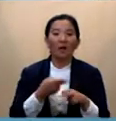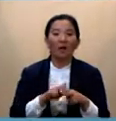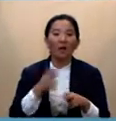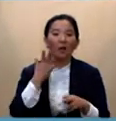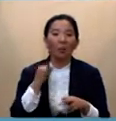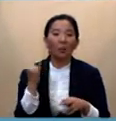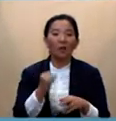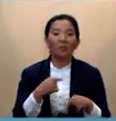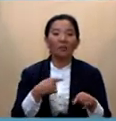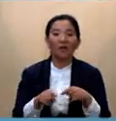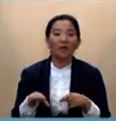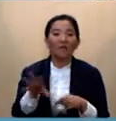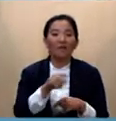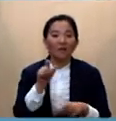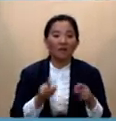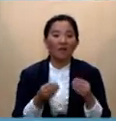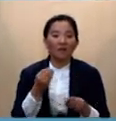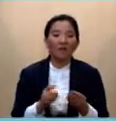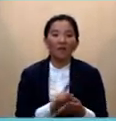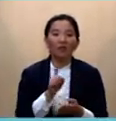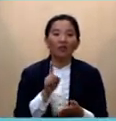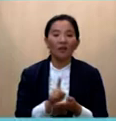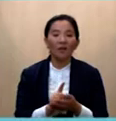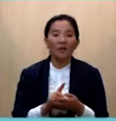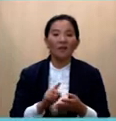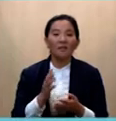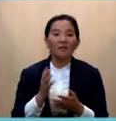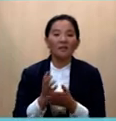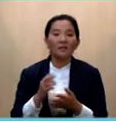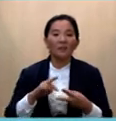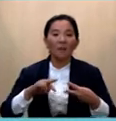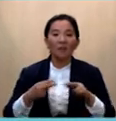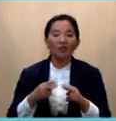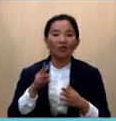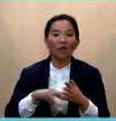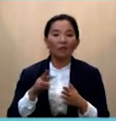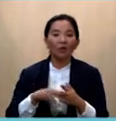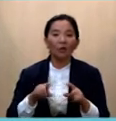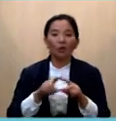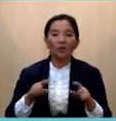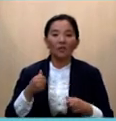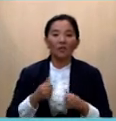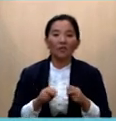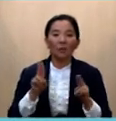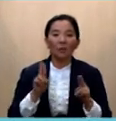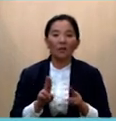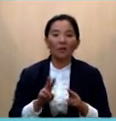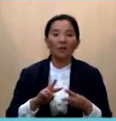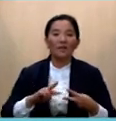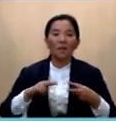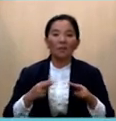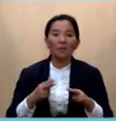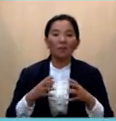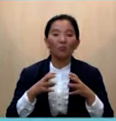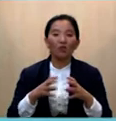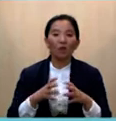пенальти все игроки должны быть за линией штрафной. В школьных соревнованиях, как правило, за линией